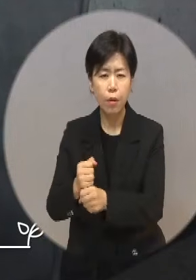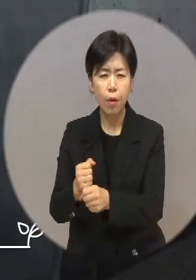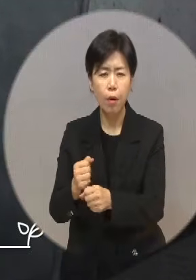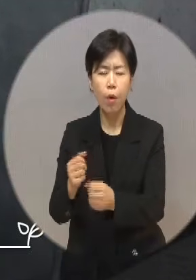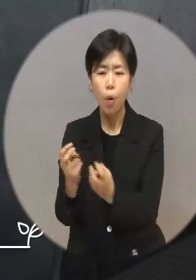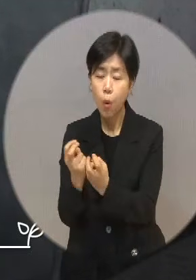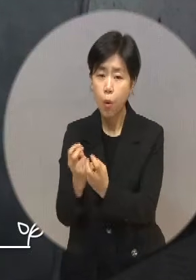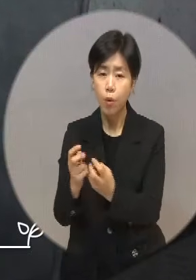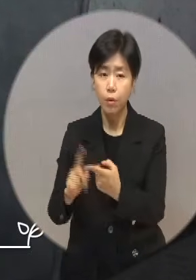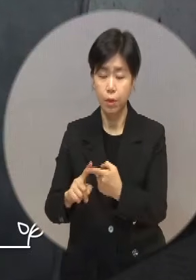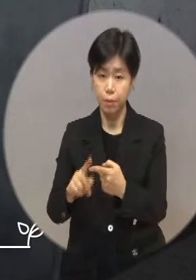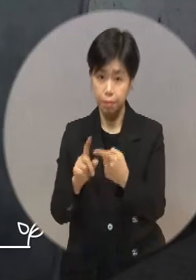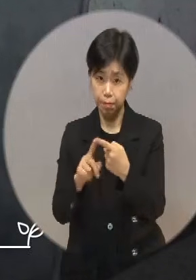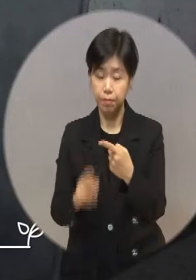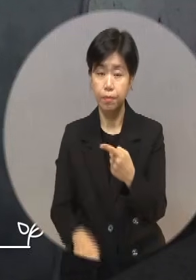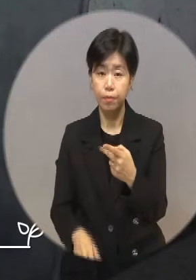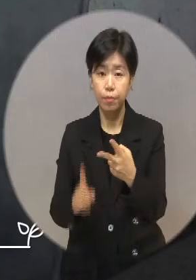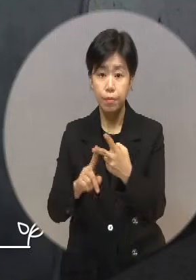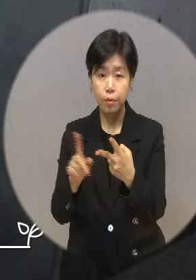두 번째는